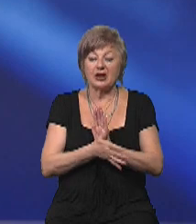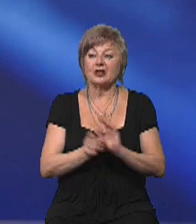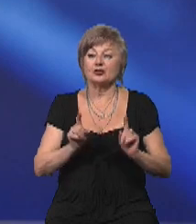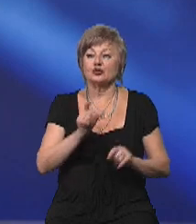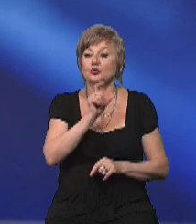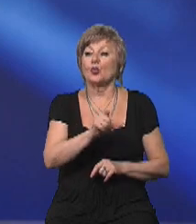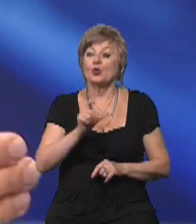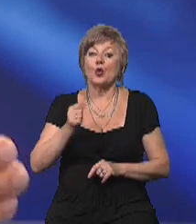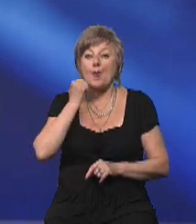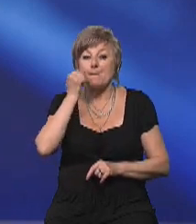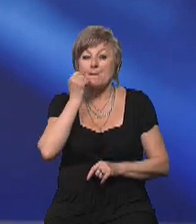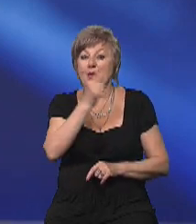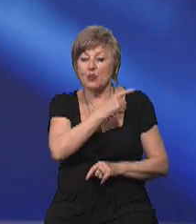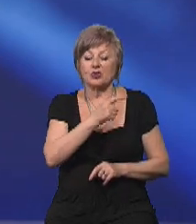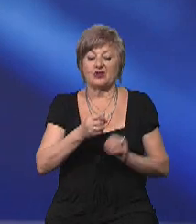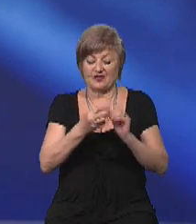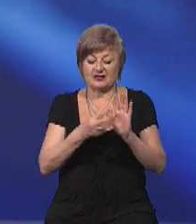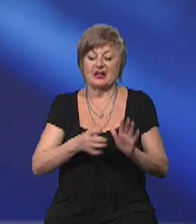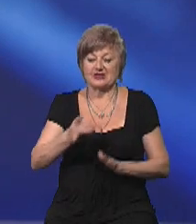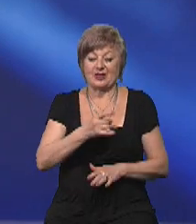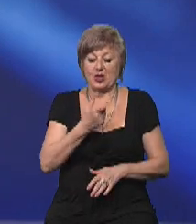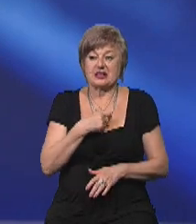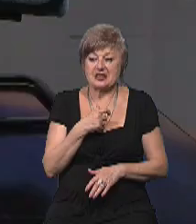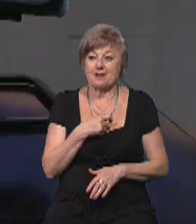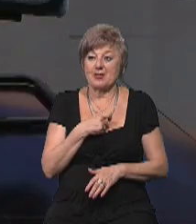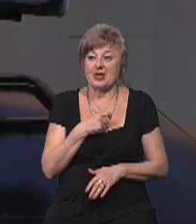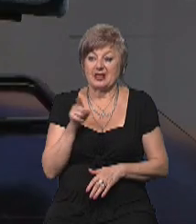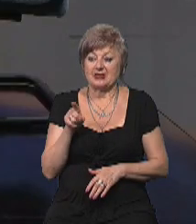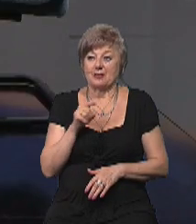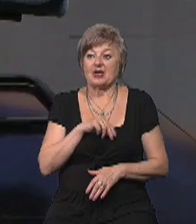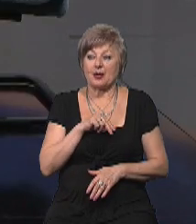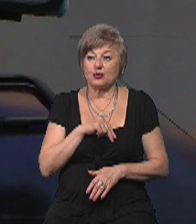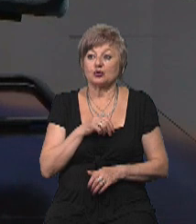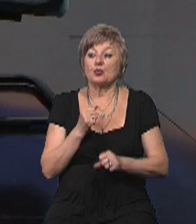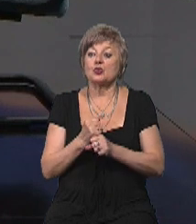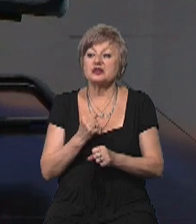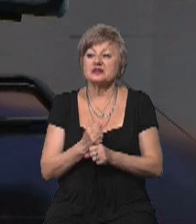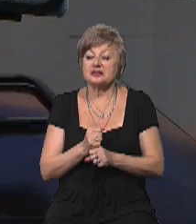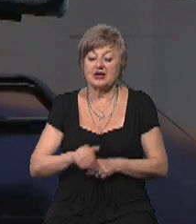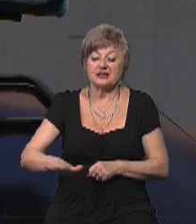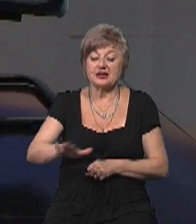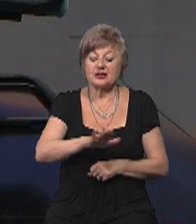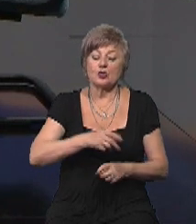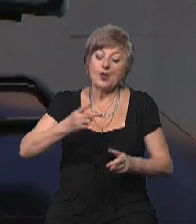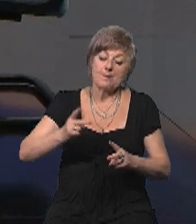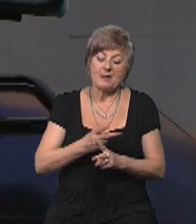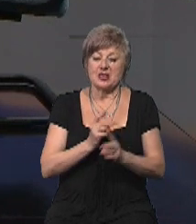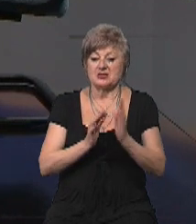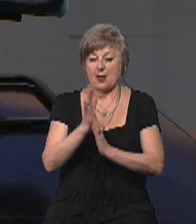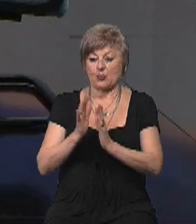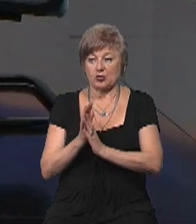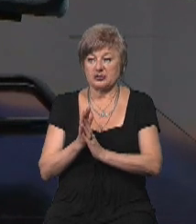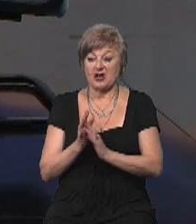жителям Бабурки в 18-му районі і собі там, де я працював, щоб зробити територію без амброзії.